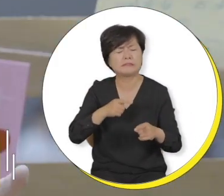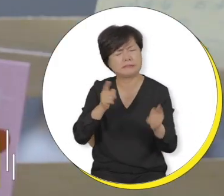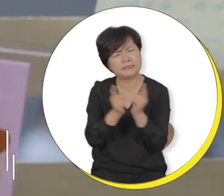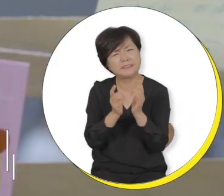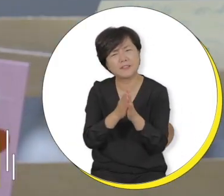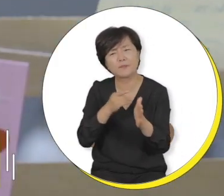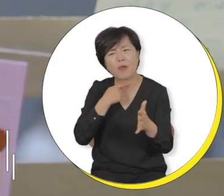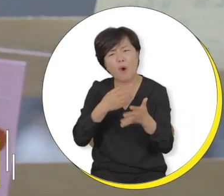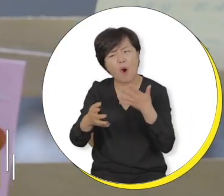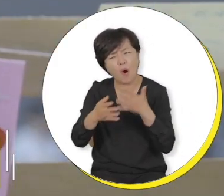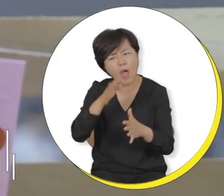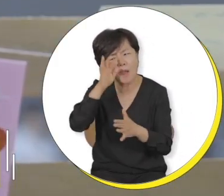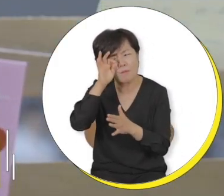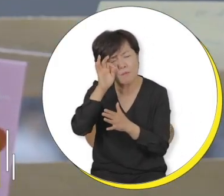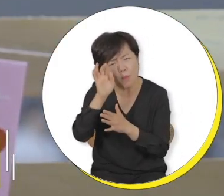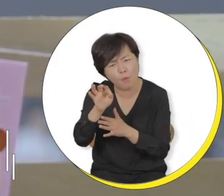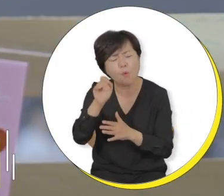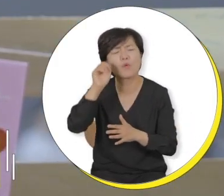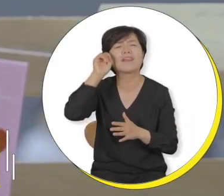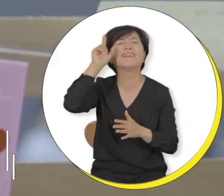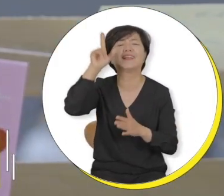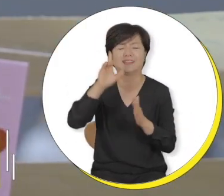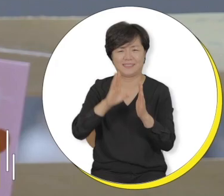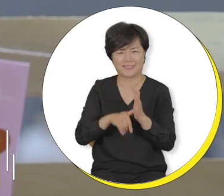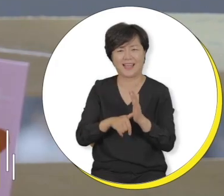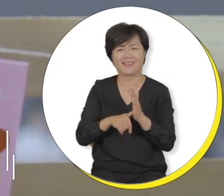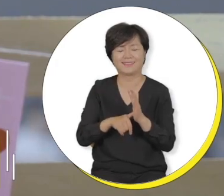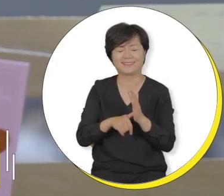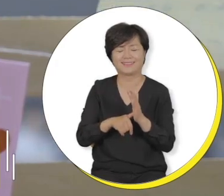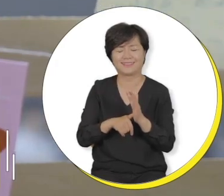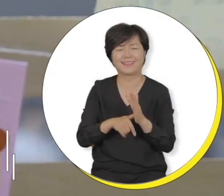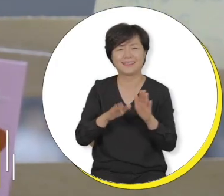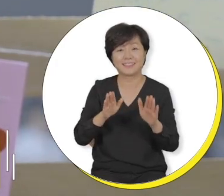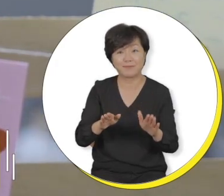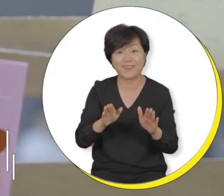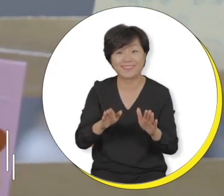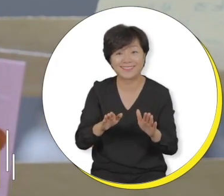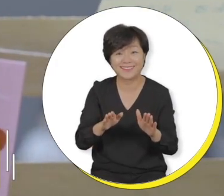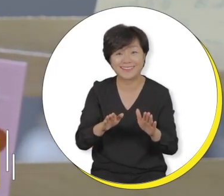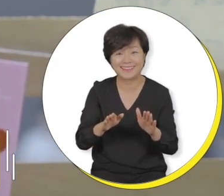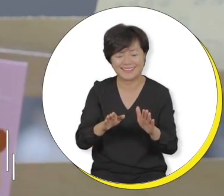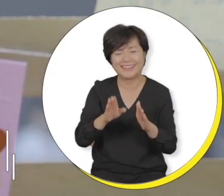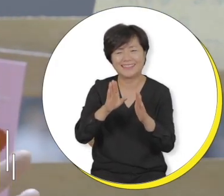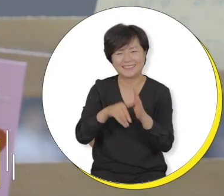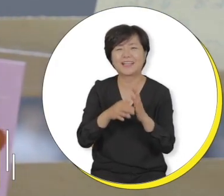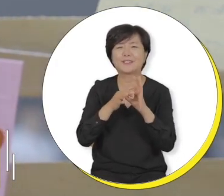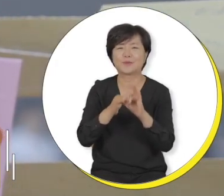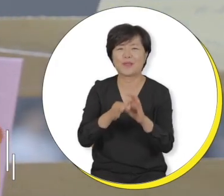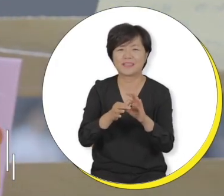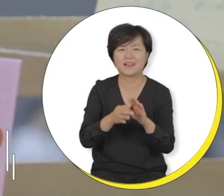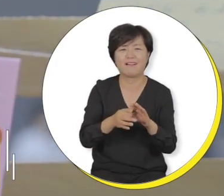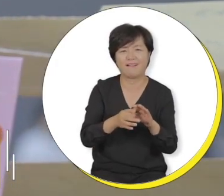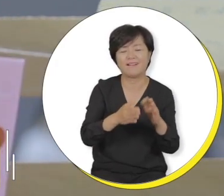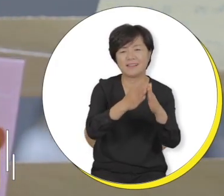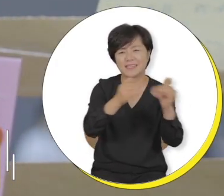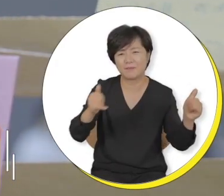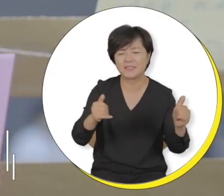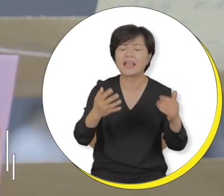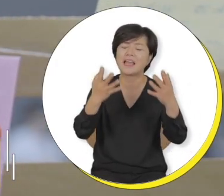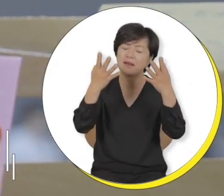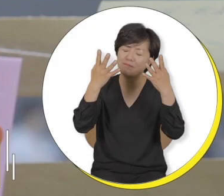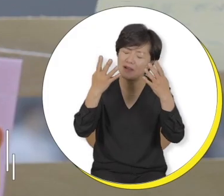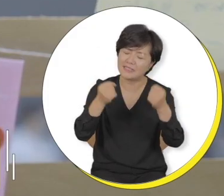사실 경험하지 못하면 알 수 없는 부분들이 있다는 것에 대해서 이번 시간을 통해서 시민분들이